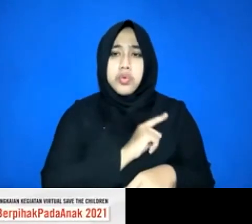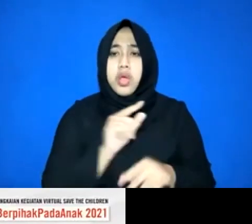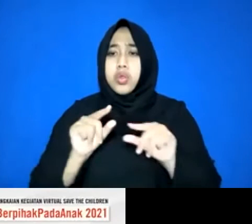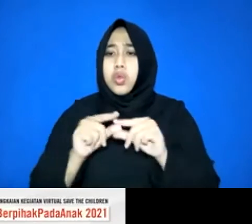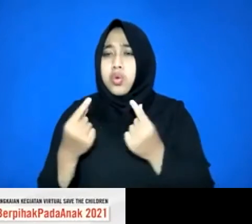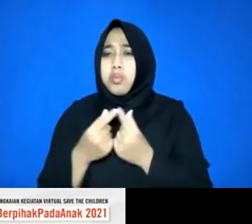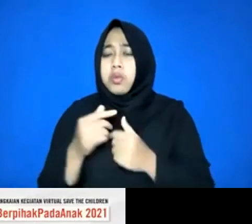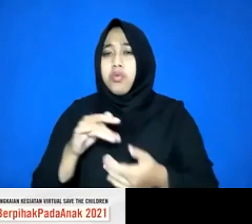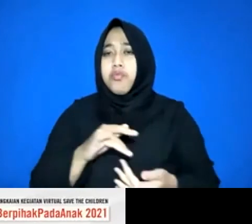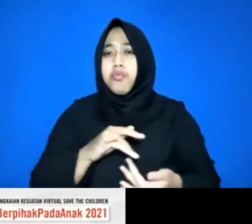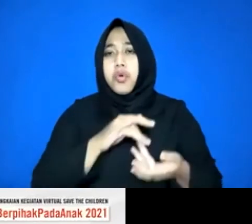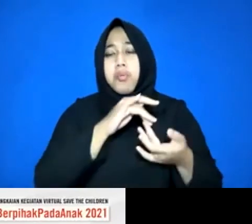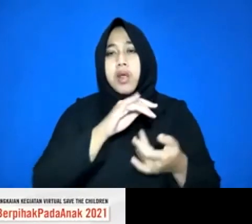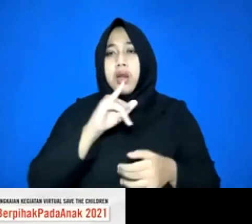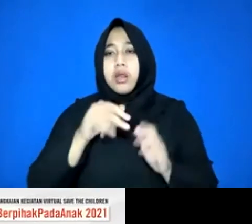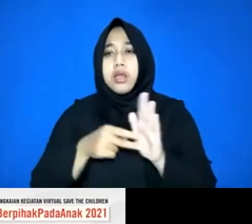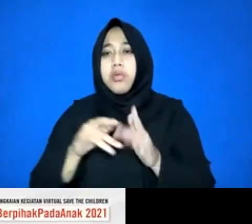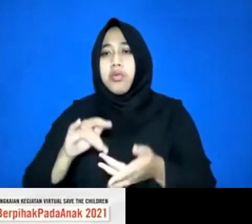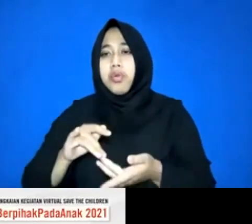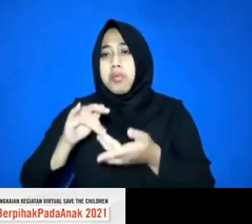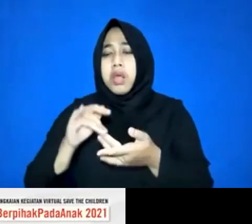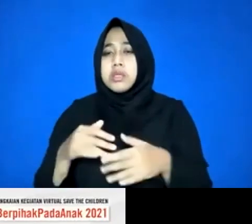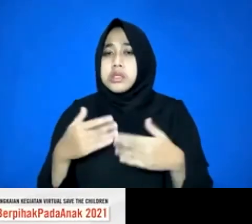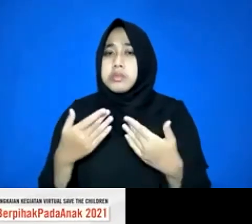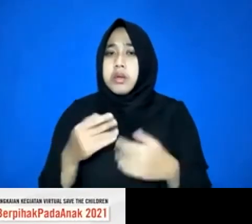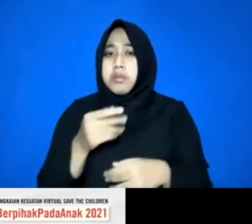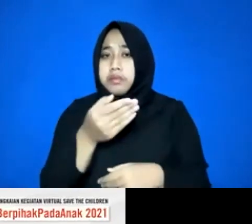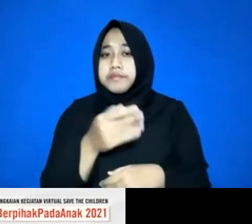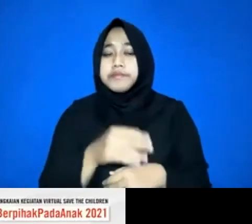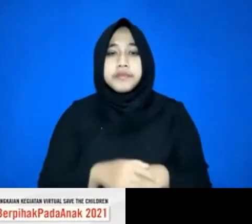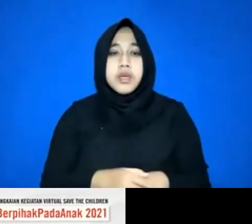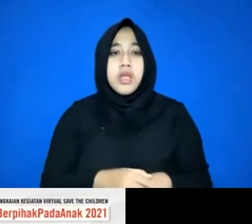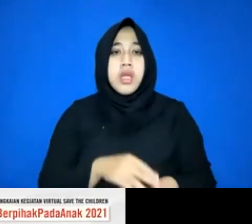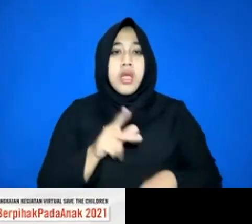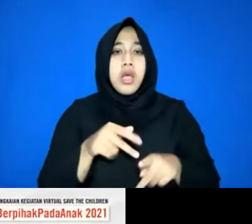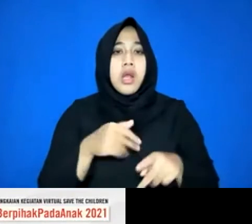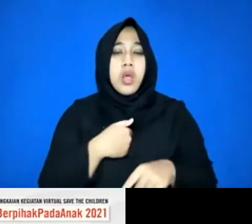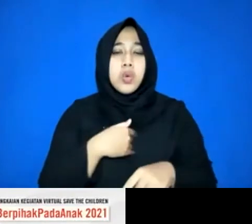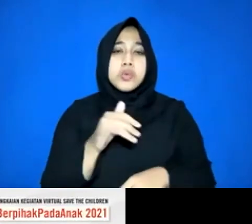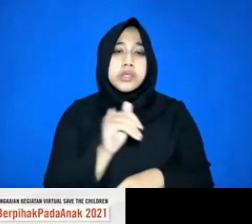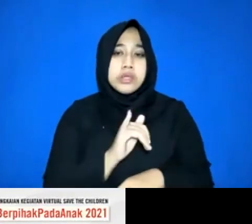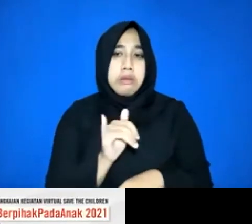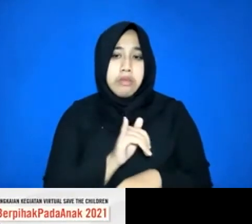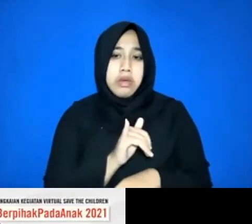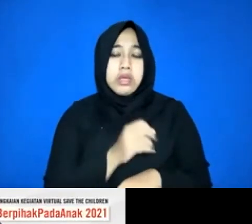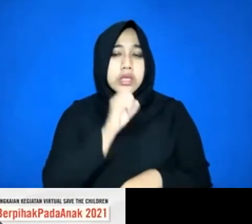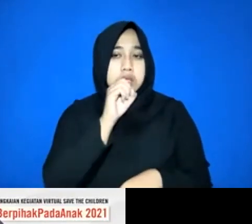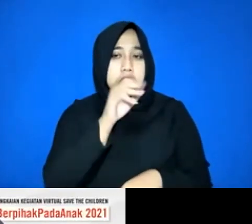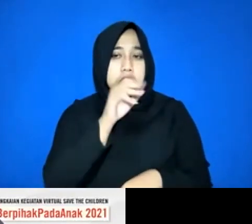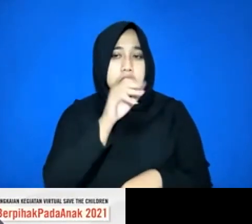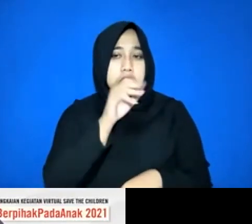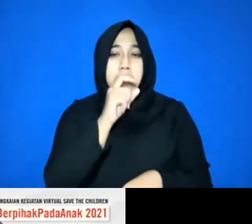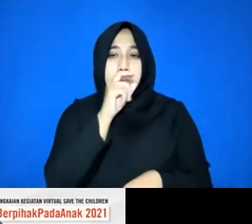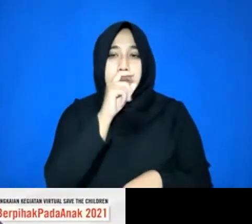ataupun formal informal gitu. Seperti apa kalau yang Mbak Sofi sering terima? Iya, aku sama sih Mbak yang disampaikan seperti